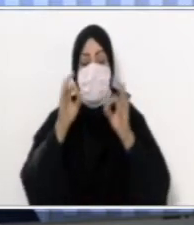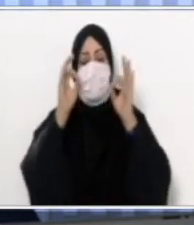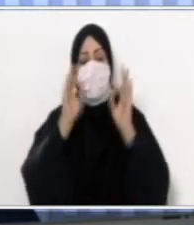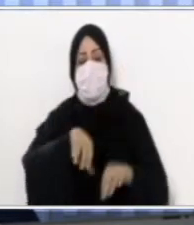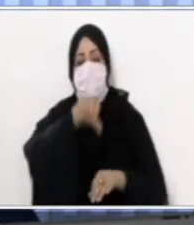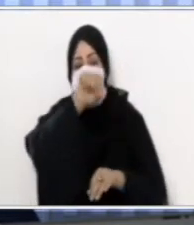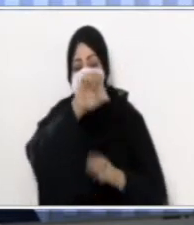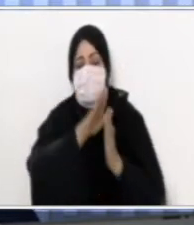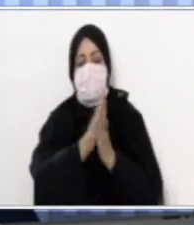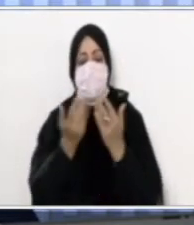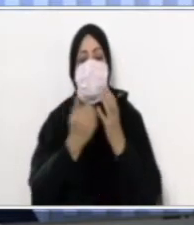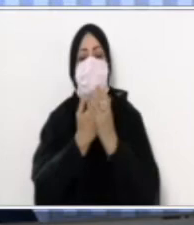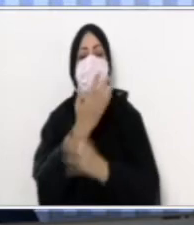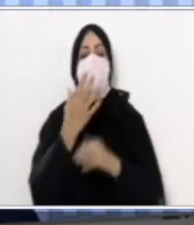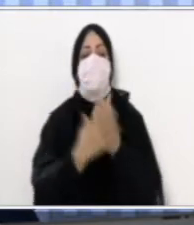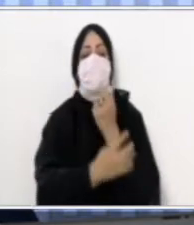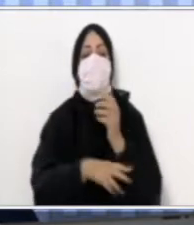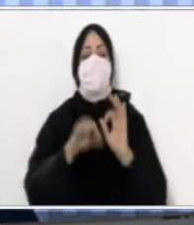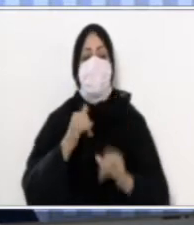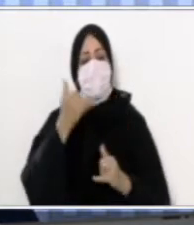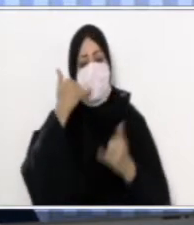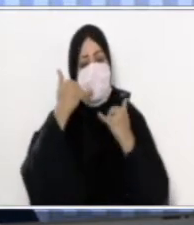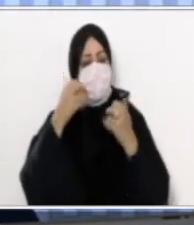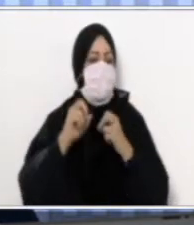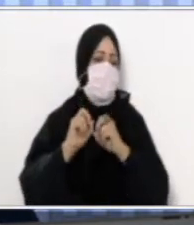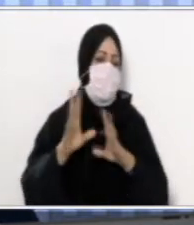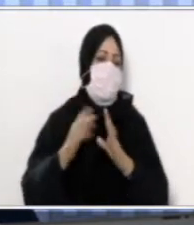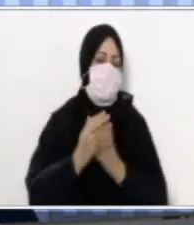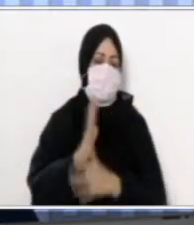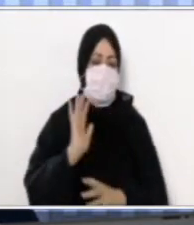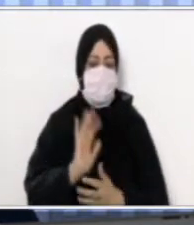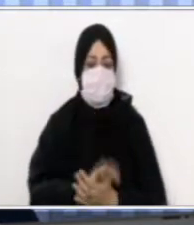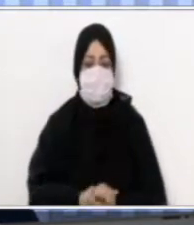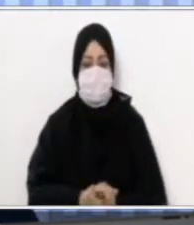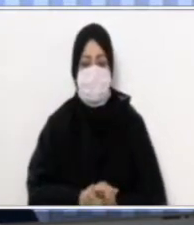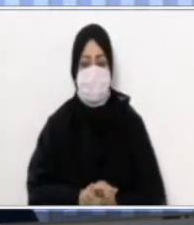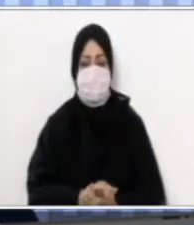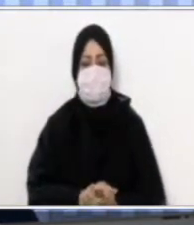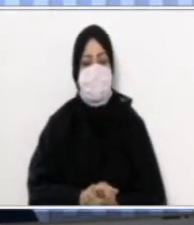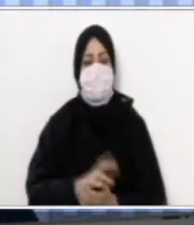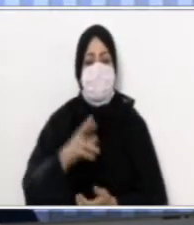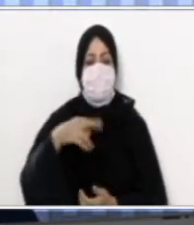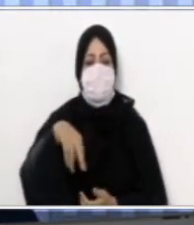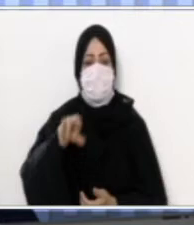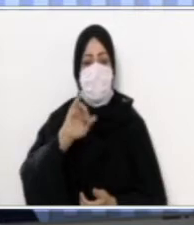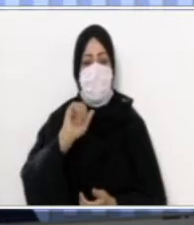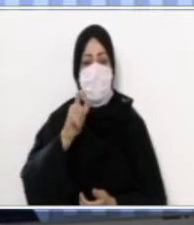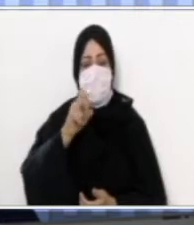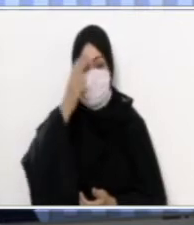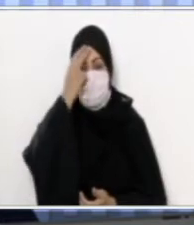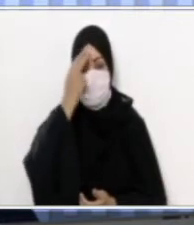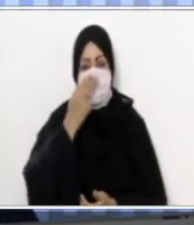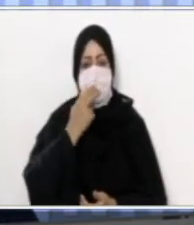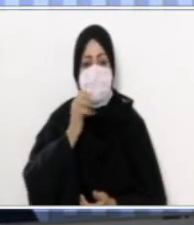وضوء. نعم، الأخت أم محمد من مصراتة. السلام عليكم يا شيخ. وعليكم السلام ورحمة